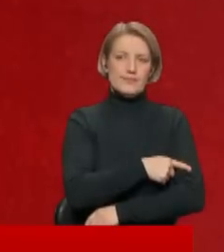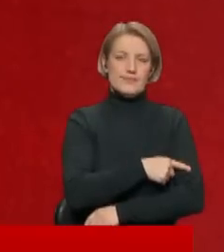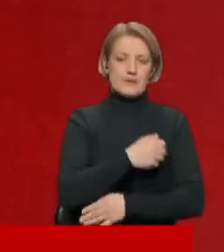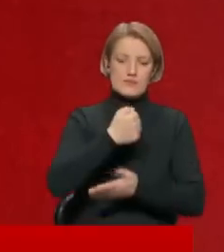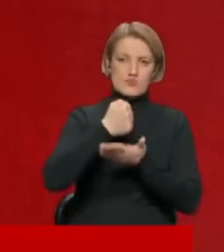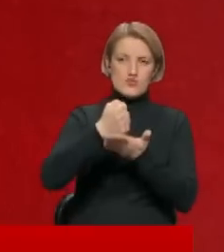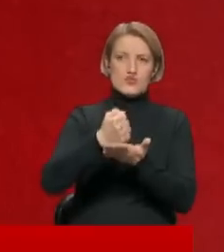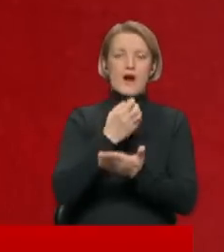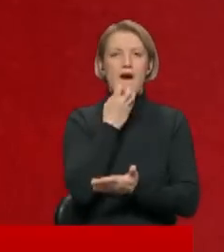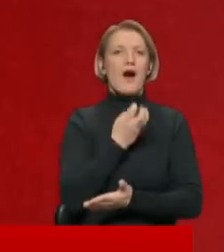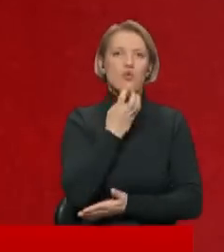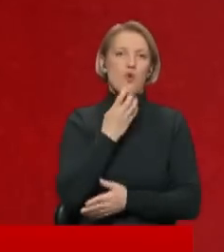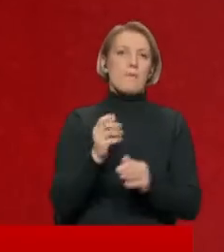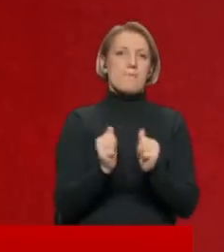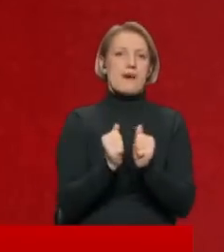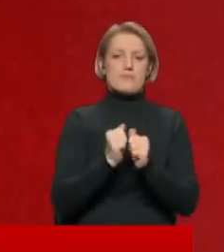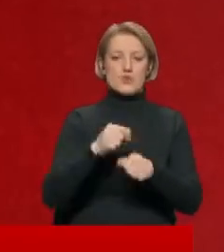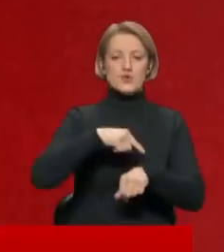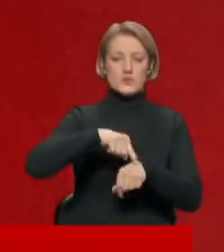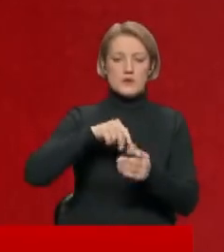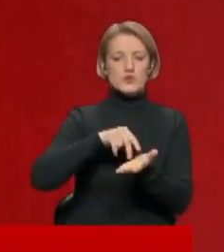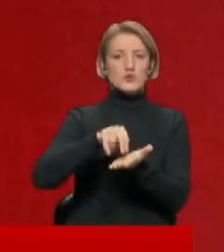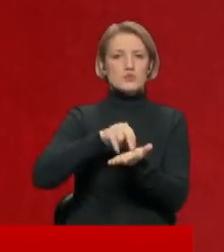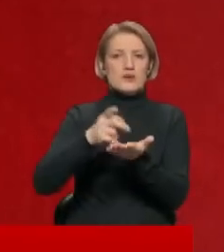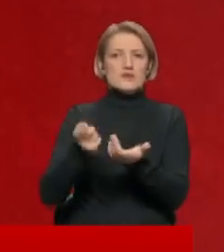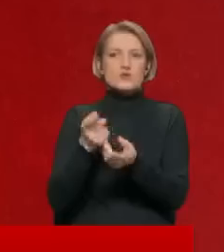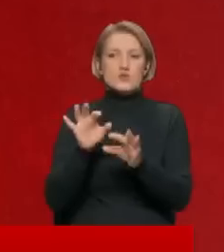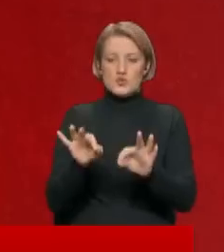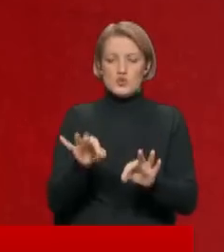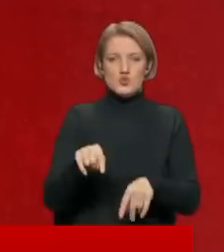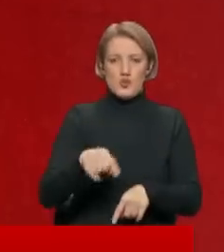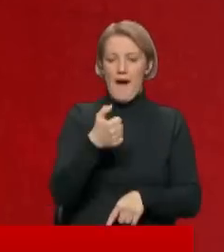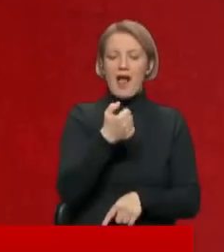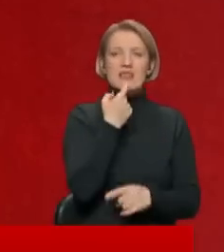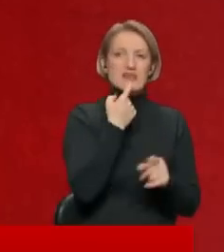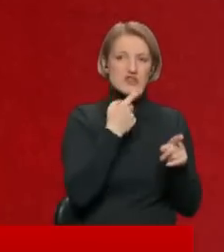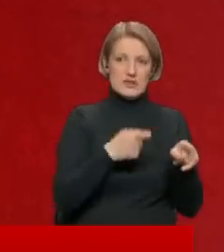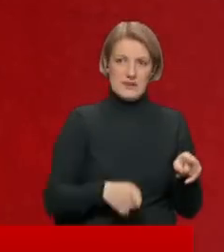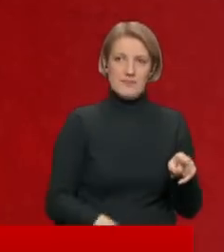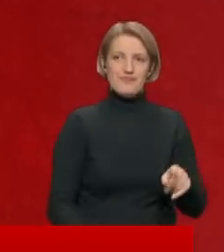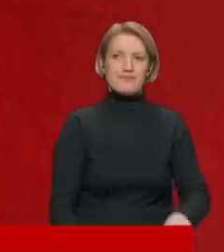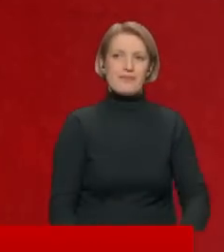bütçesiyle kadrolarıyla beraber bu süreci yürütmeye çalışıyor şu 6 yaşında